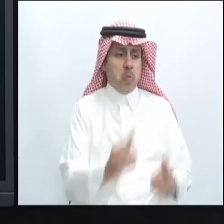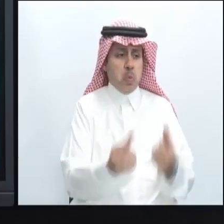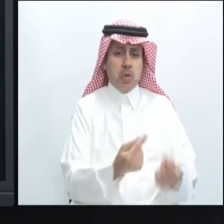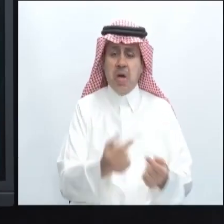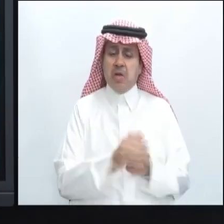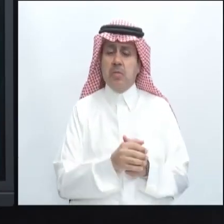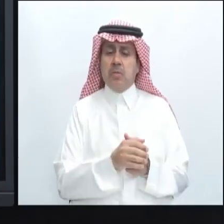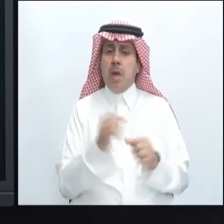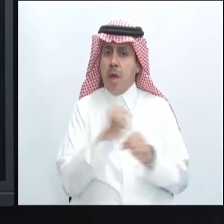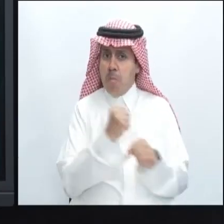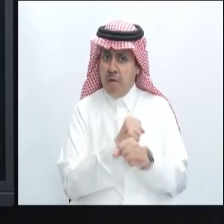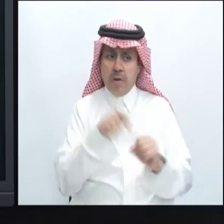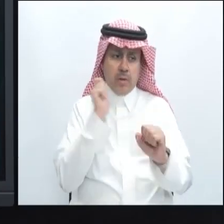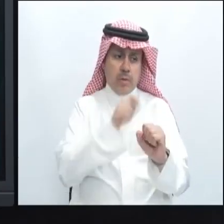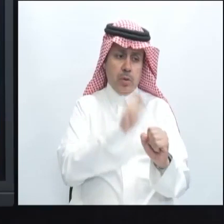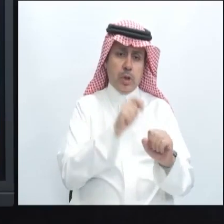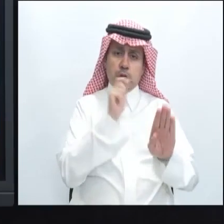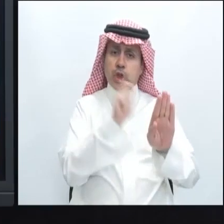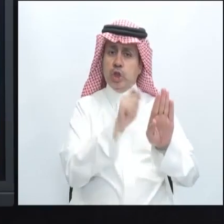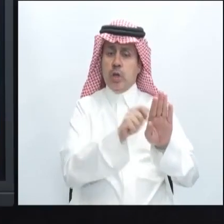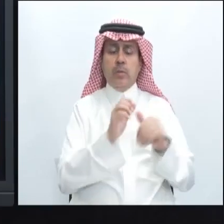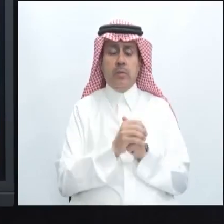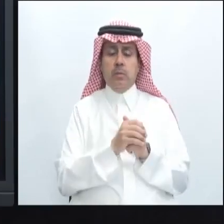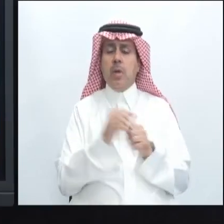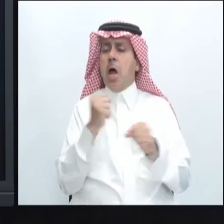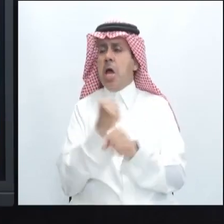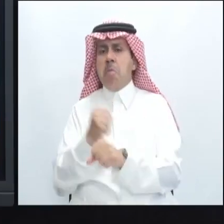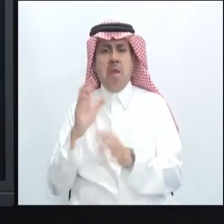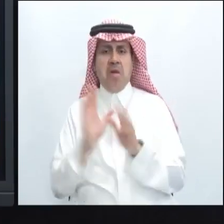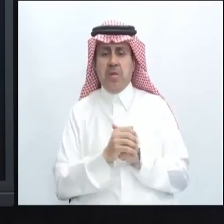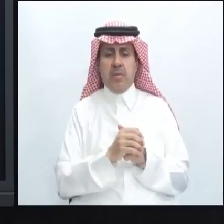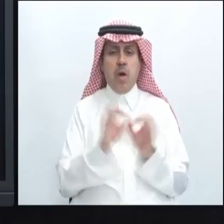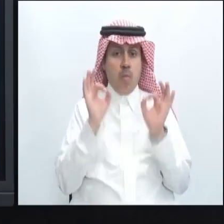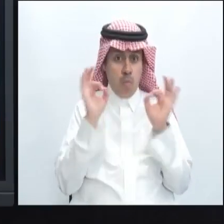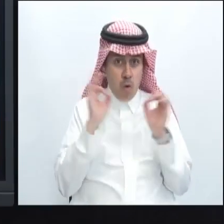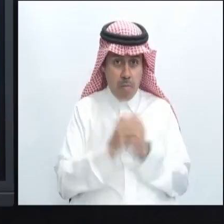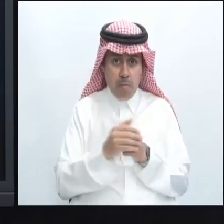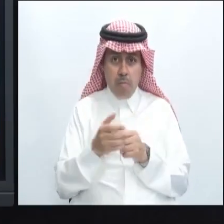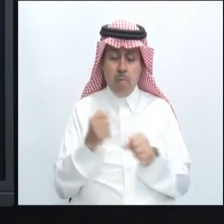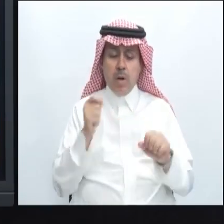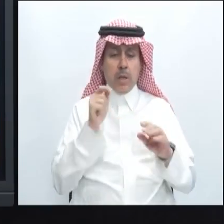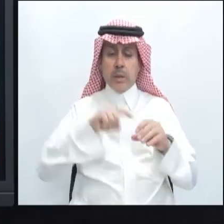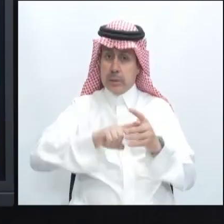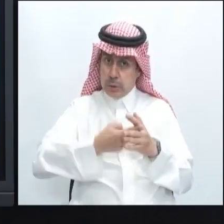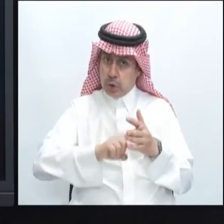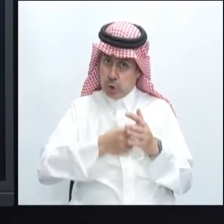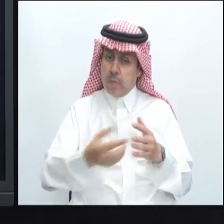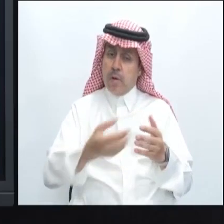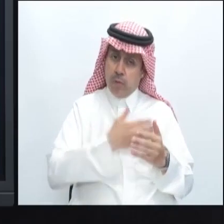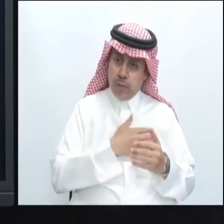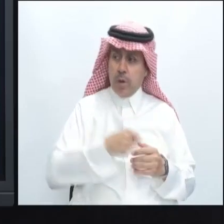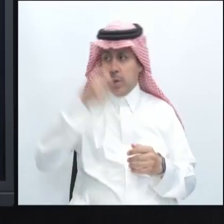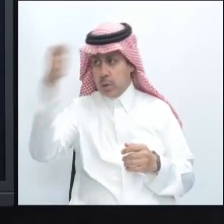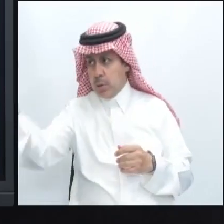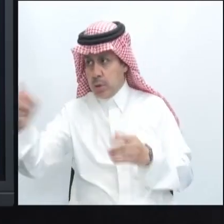يعمل في النجاره يعمل في غيرها يحتاج الى سلعه اخرى مثلا مزارع قد يحتاج